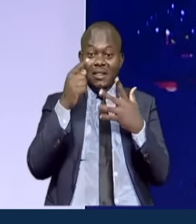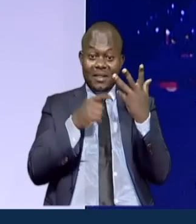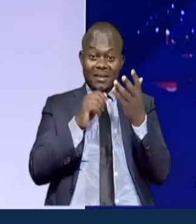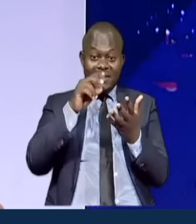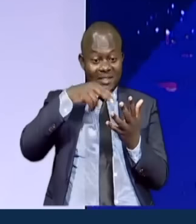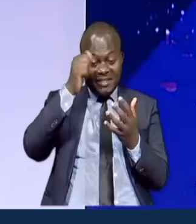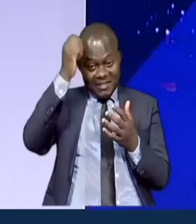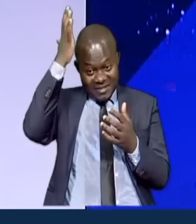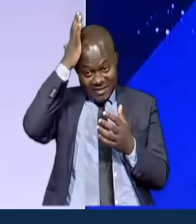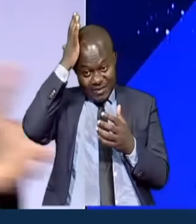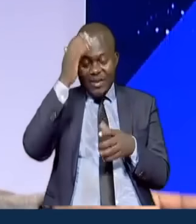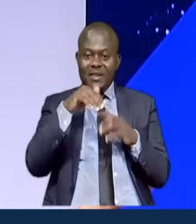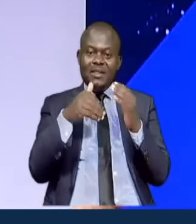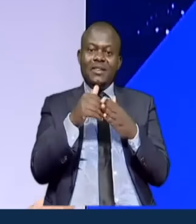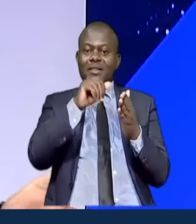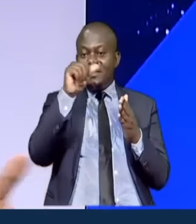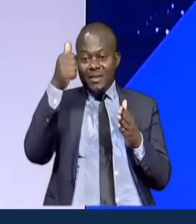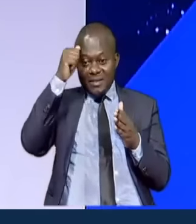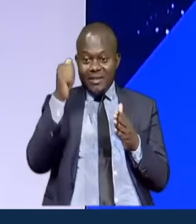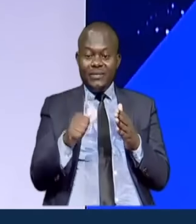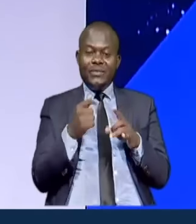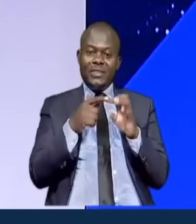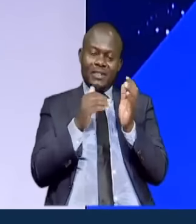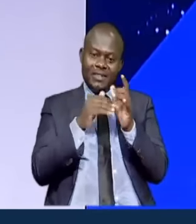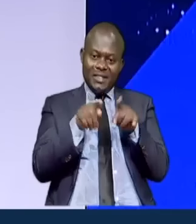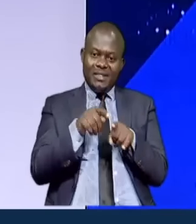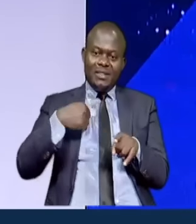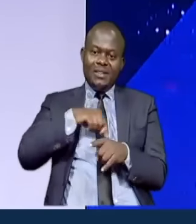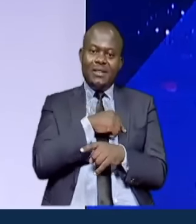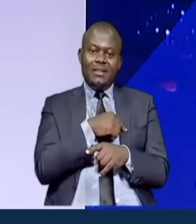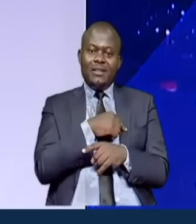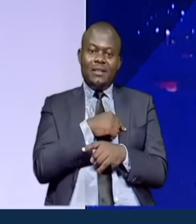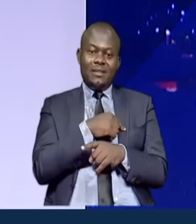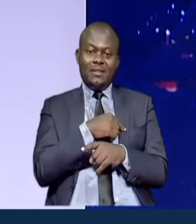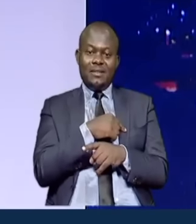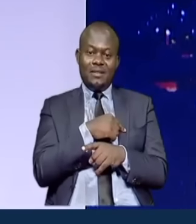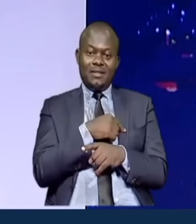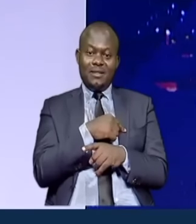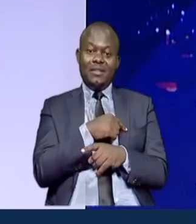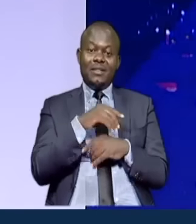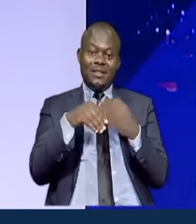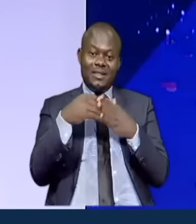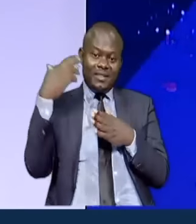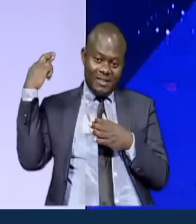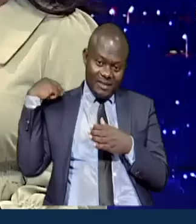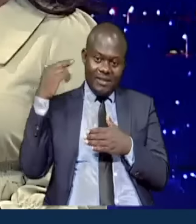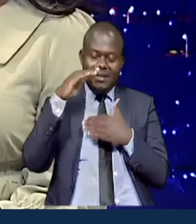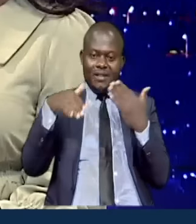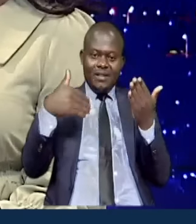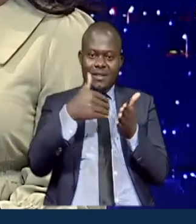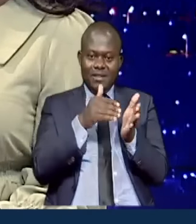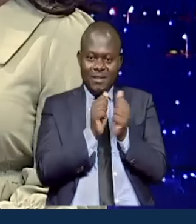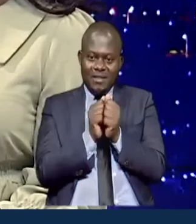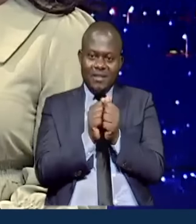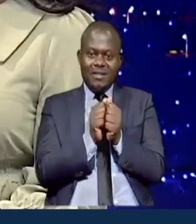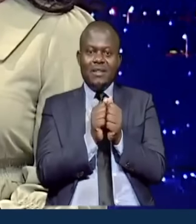yaborokoye by'undi munyabwenge nanjye rero ndengakamere ni ukuvuga ngo mu marore aho